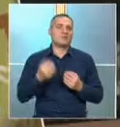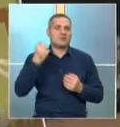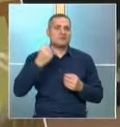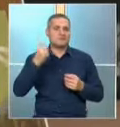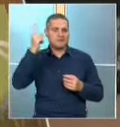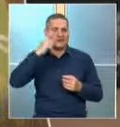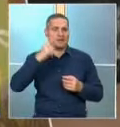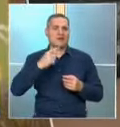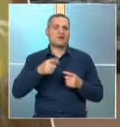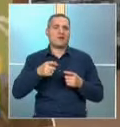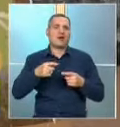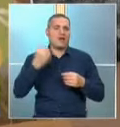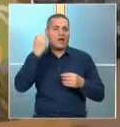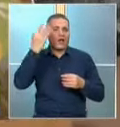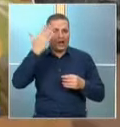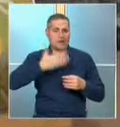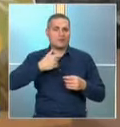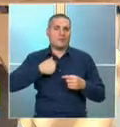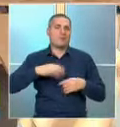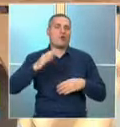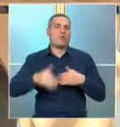прилага. Това мен много лично ми помага, като